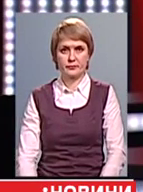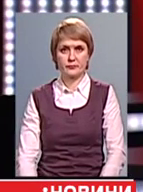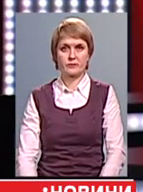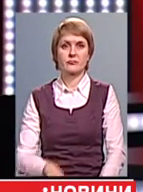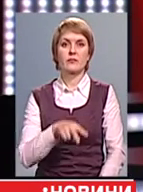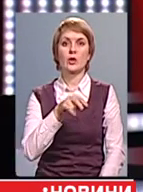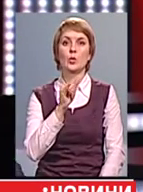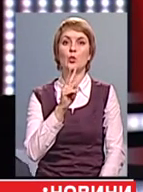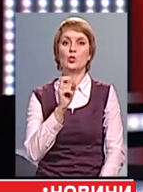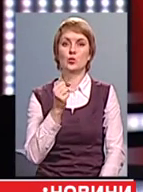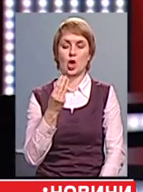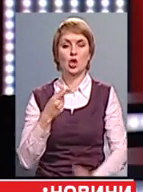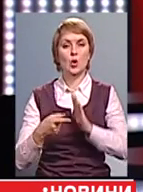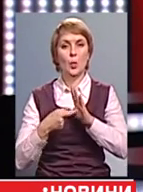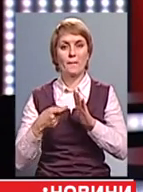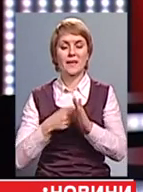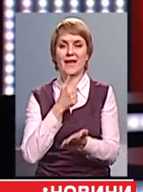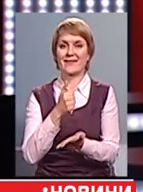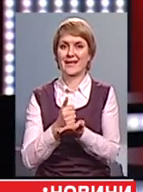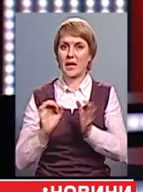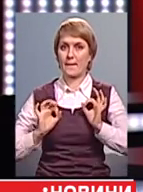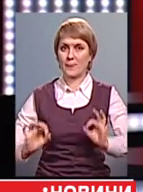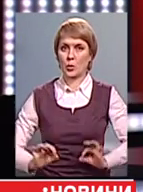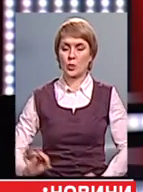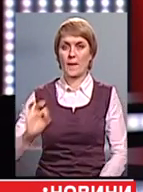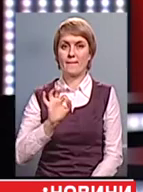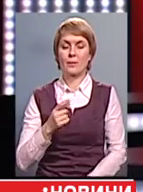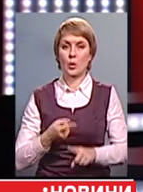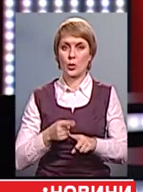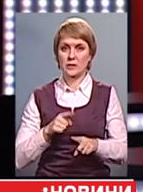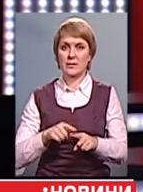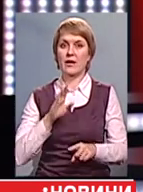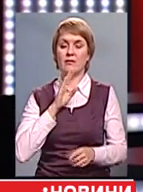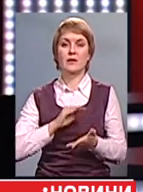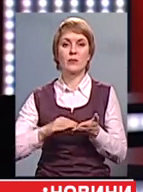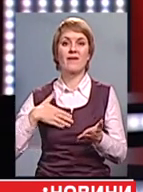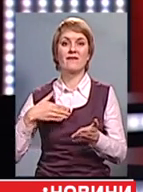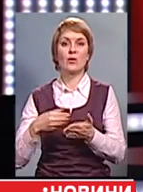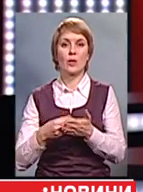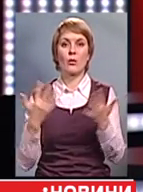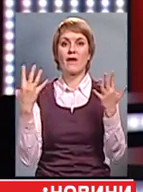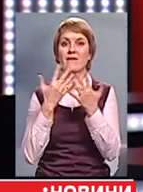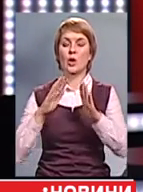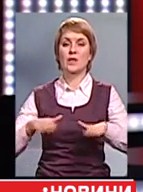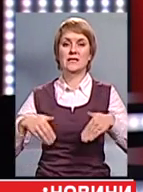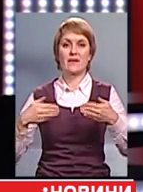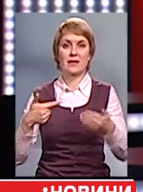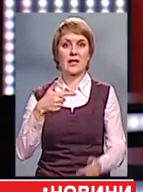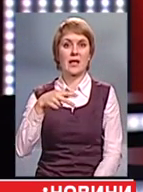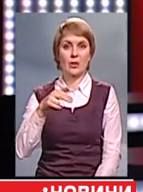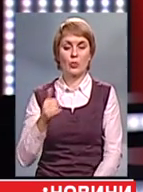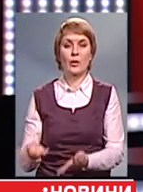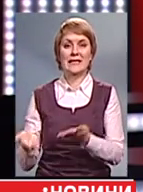Олена Лукаш допитали в Генеральній прокуратурі. Про це колишній міністр юстиції повідомила в своєму відеозверненні. За її словами, в ГПУ її